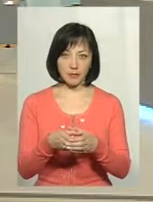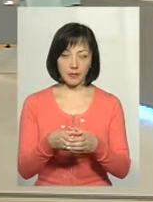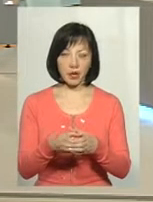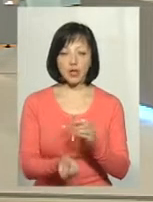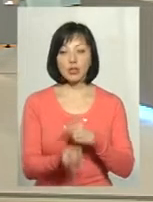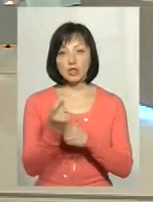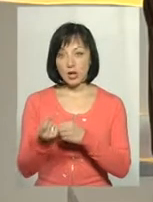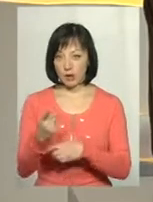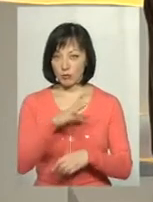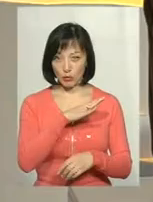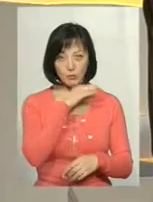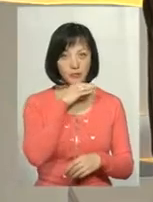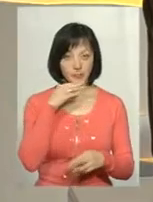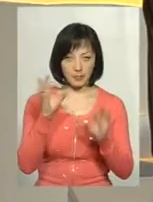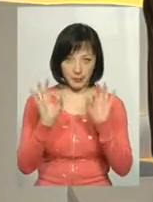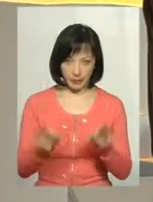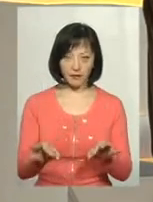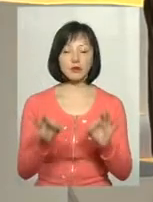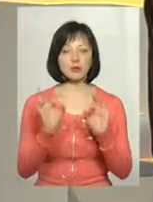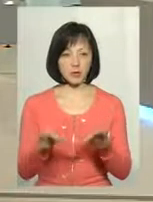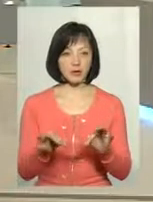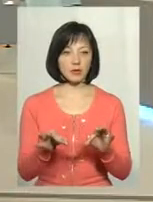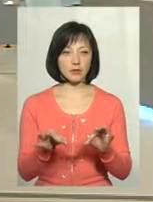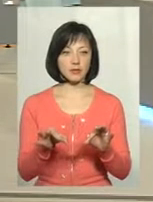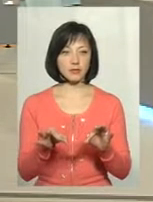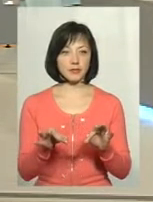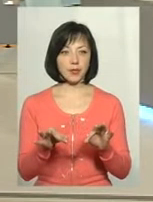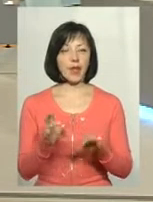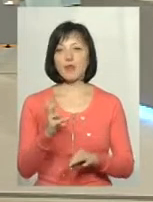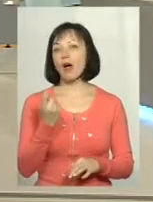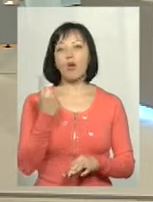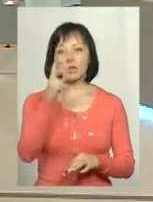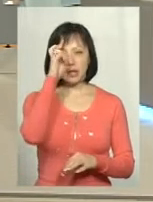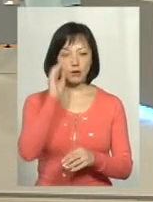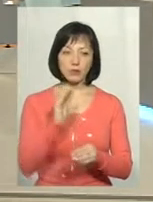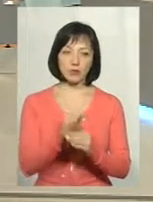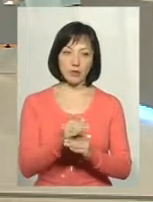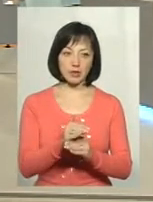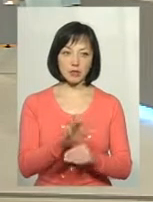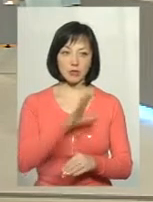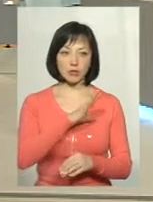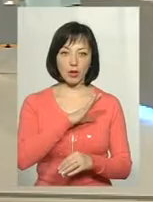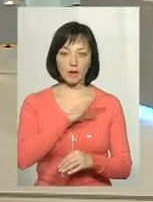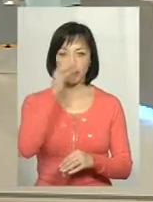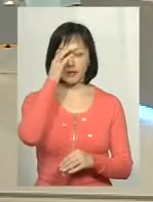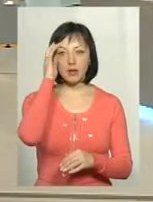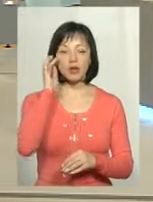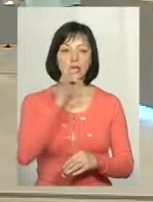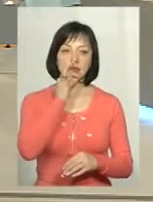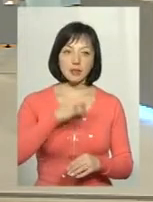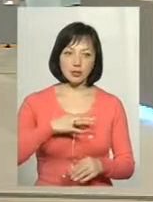було чимало, правильно, Віра Євгенівна? Правильно. Да. Не одна субвенція. Не одна субвенція була. Скажіть,